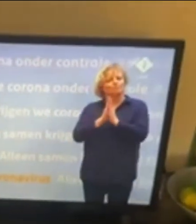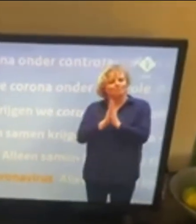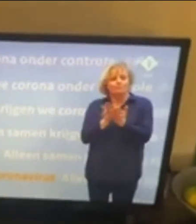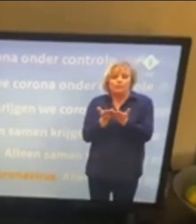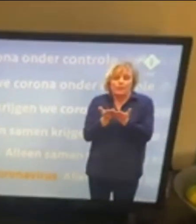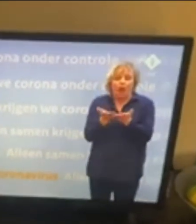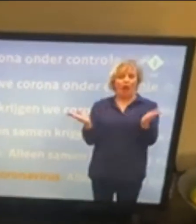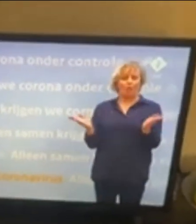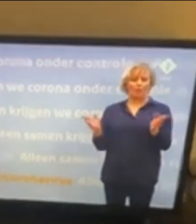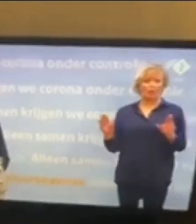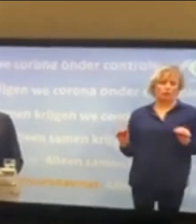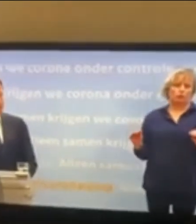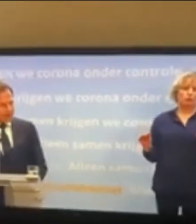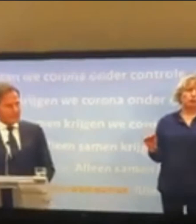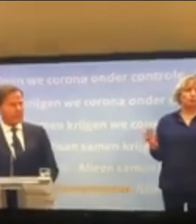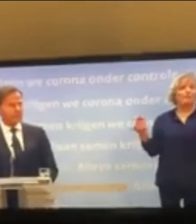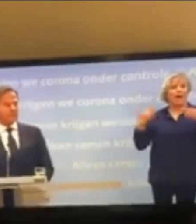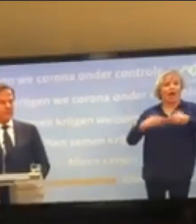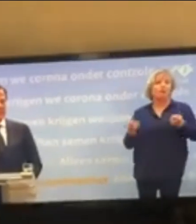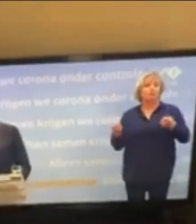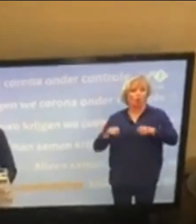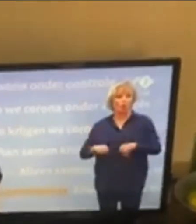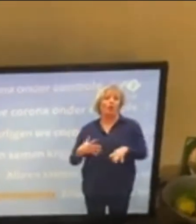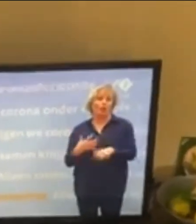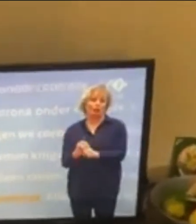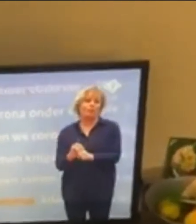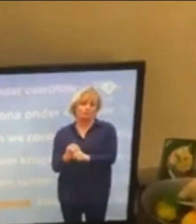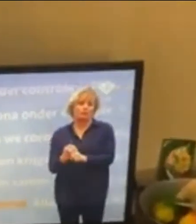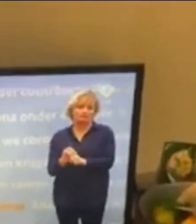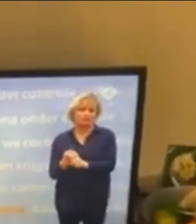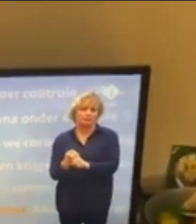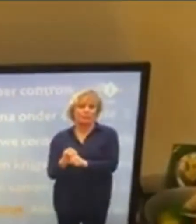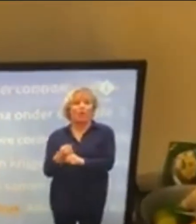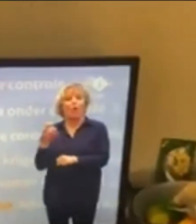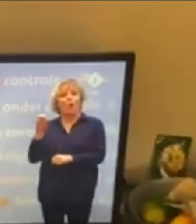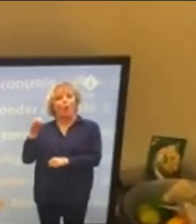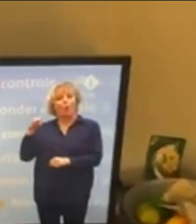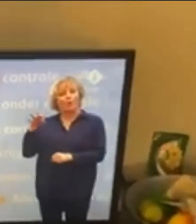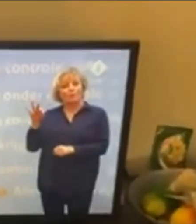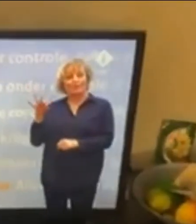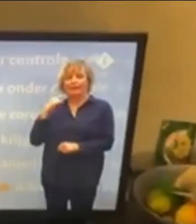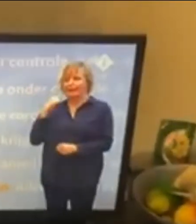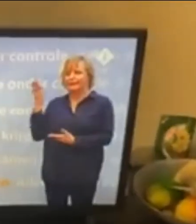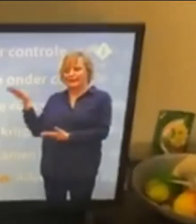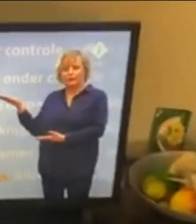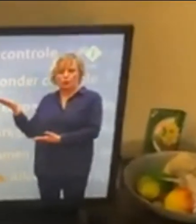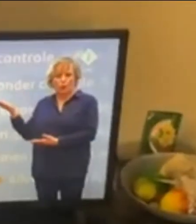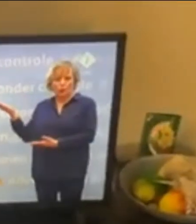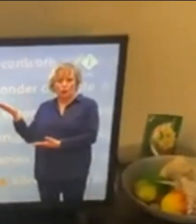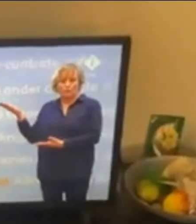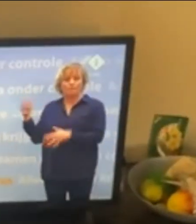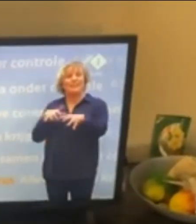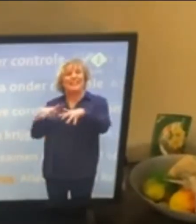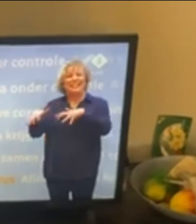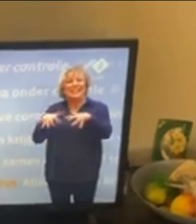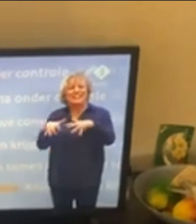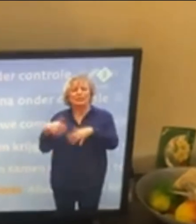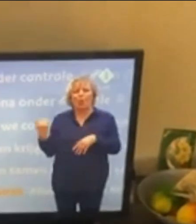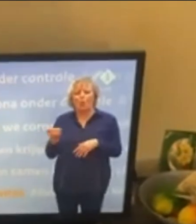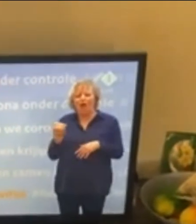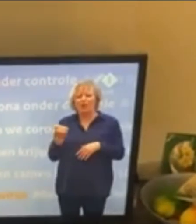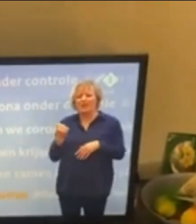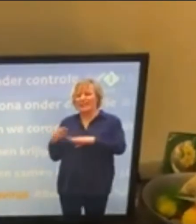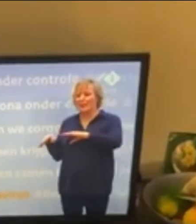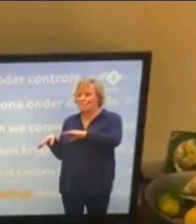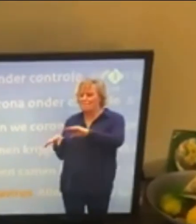doen. En die avondklok gaat dan bij. Dat laat ook het public management team zien. Het risico is natuurlijk altijd dat je elke maatregel